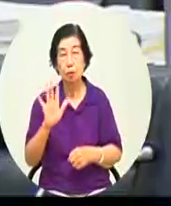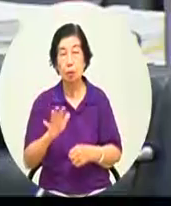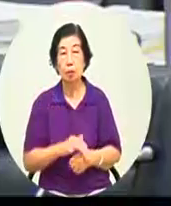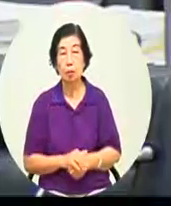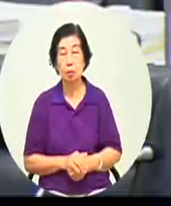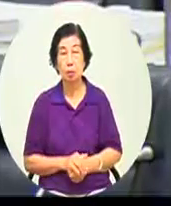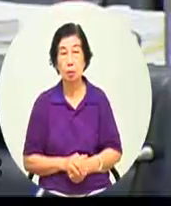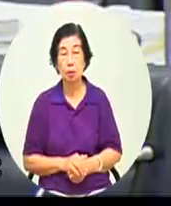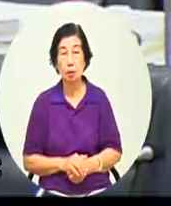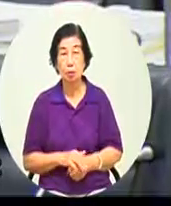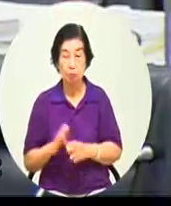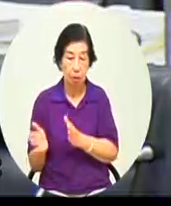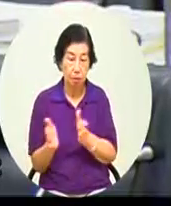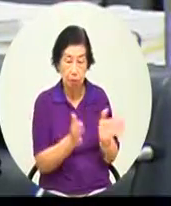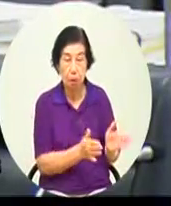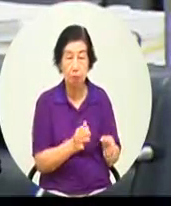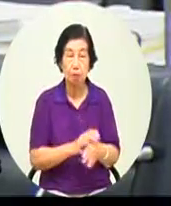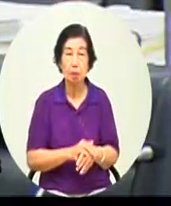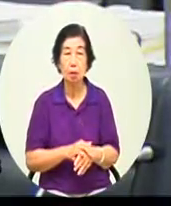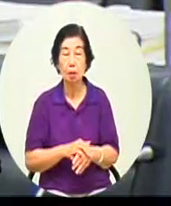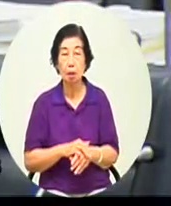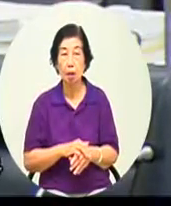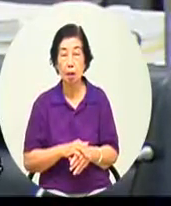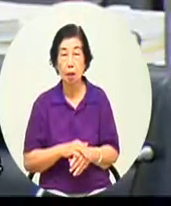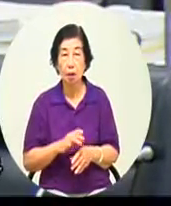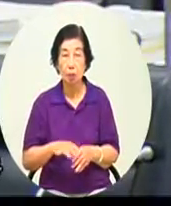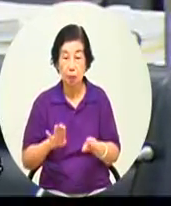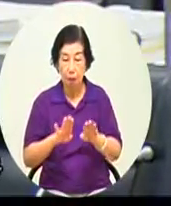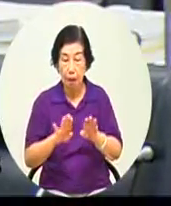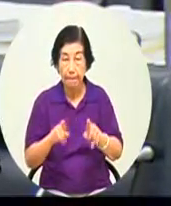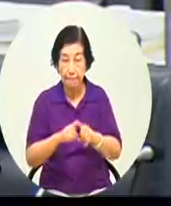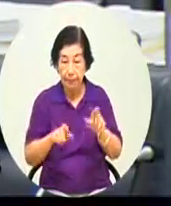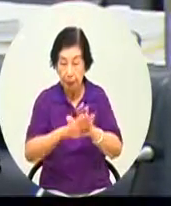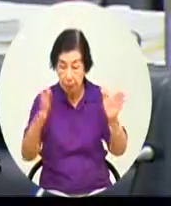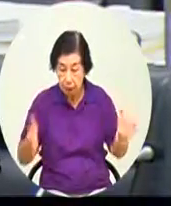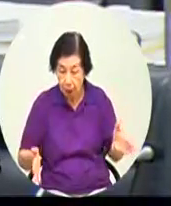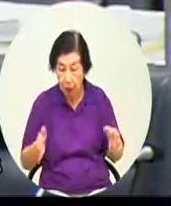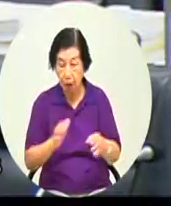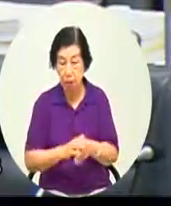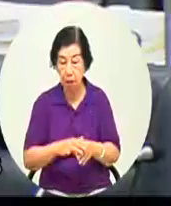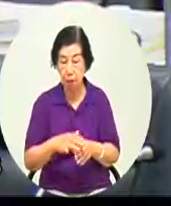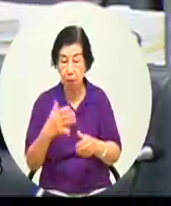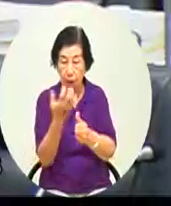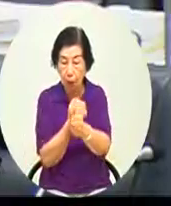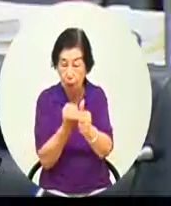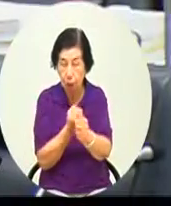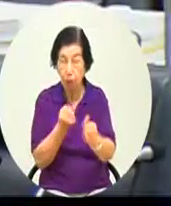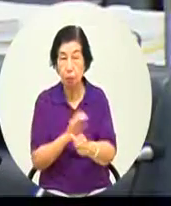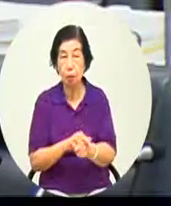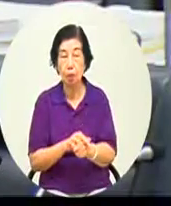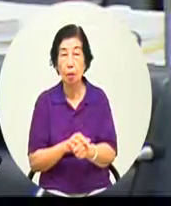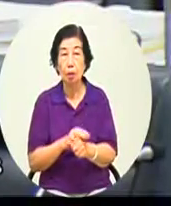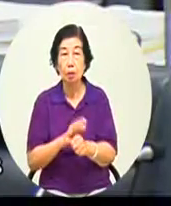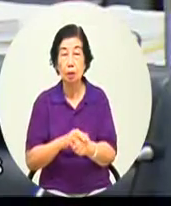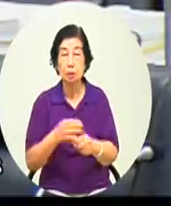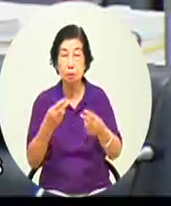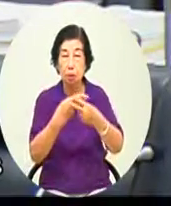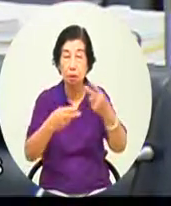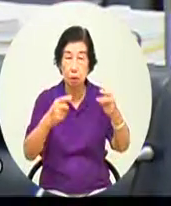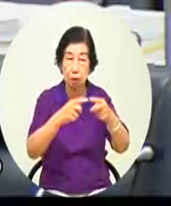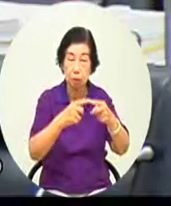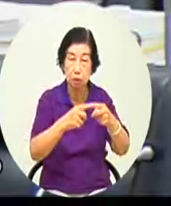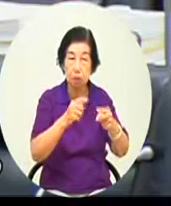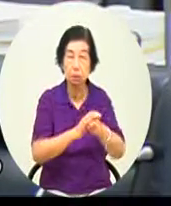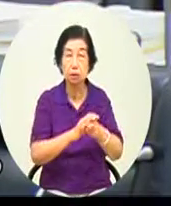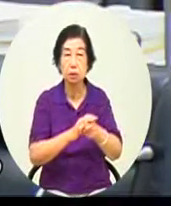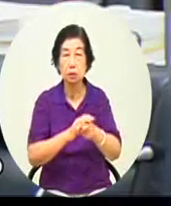一个平台做控管，如果今天我可能乘客跟我叫车的时候，我去到目的地，然后等到我要